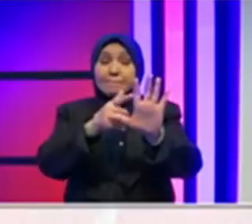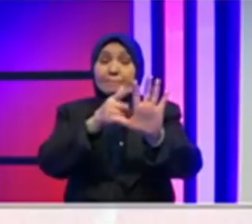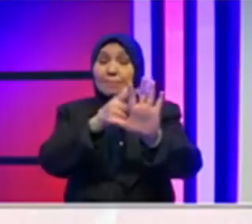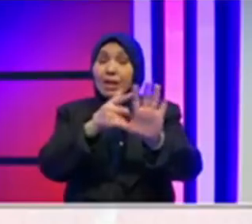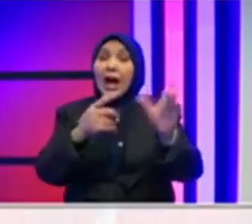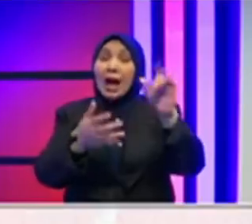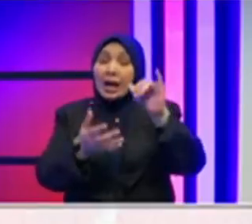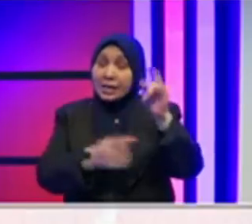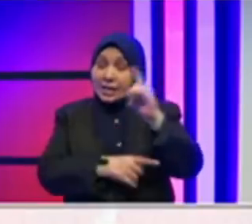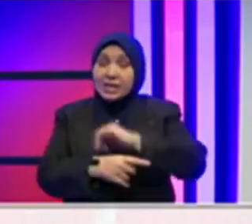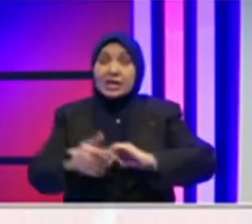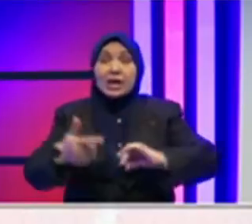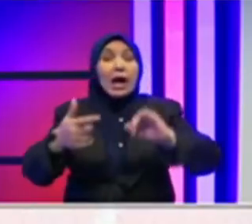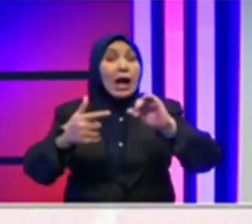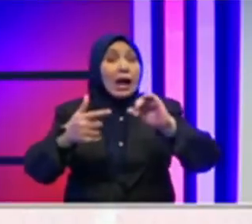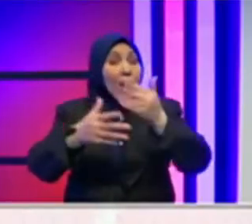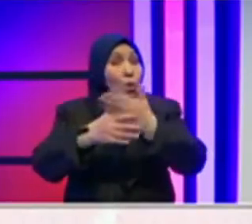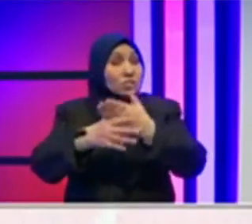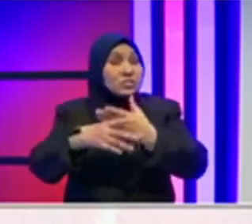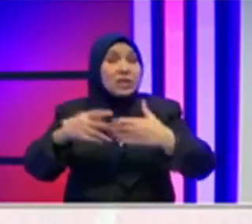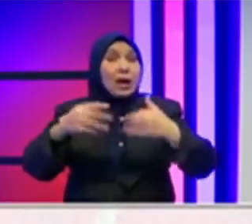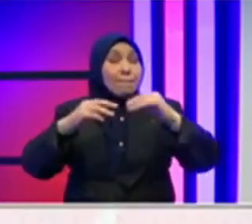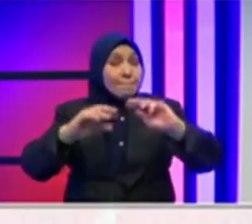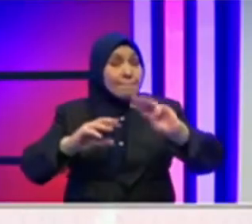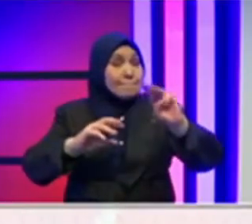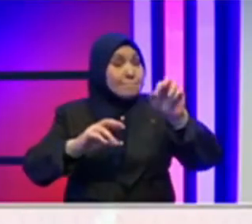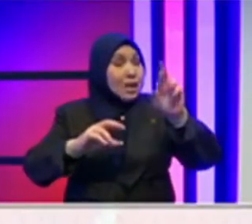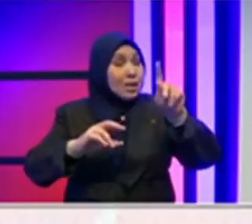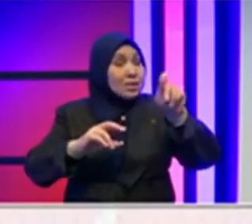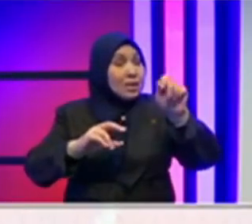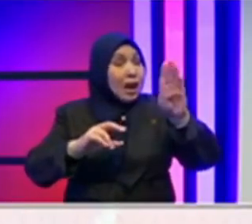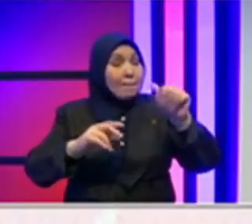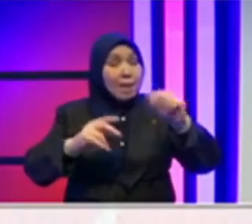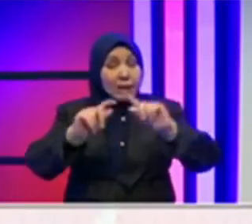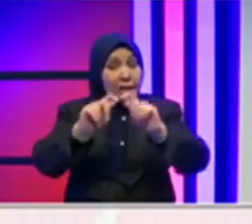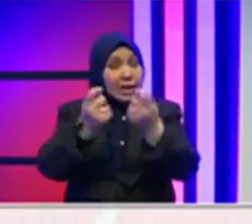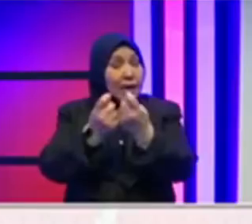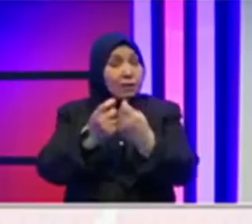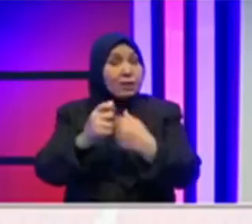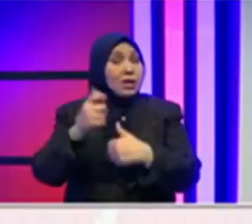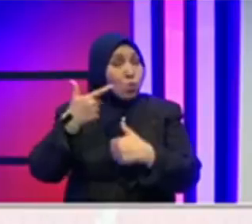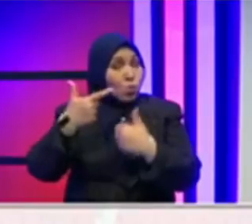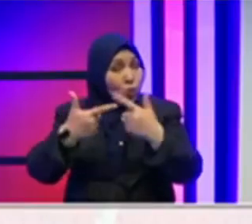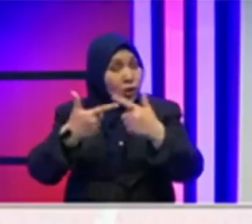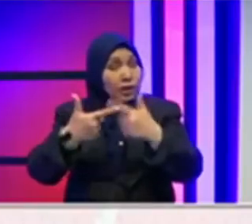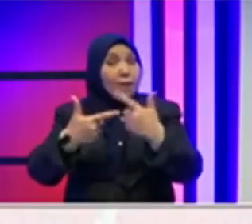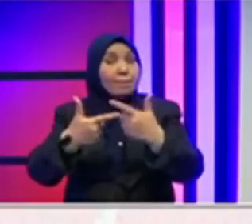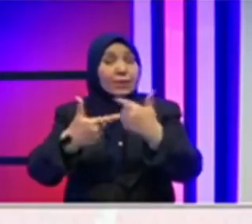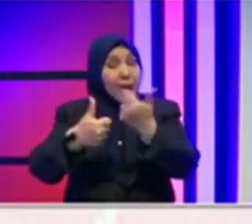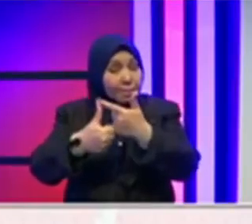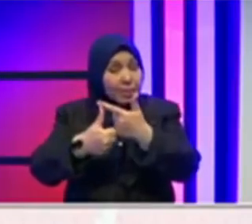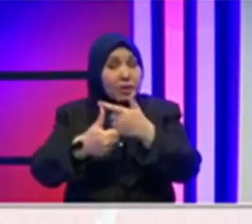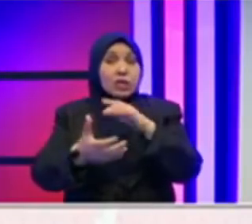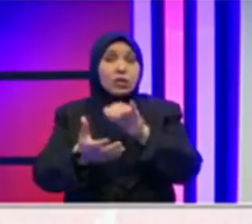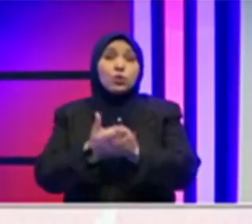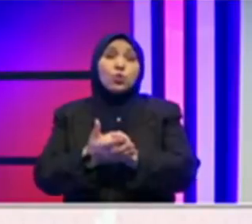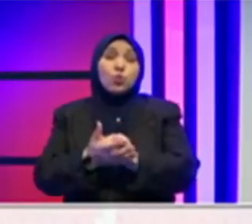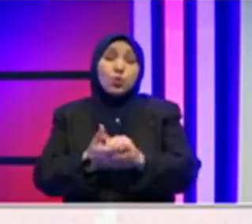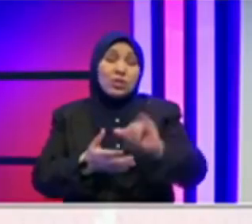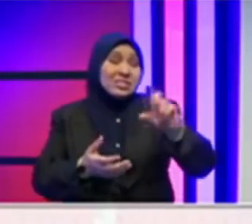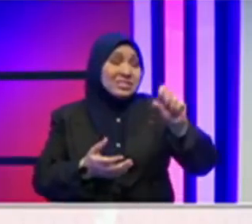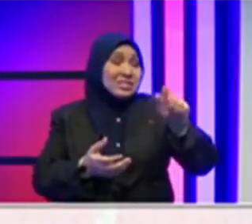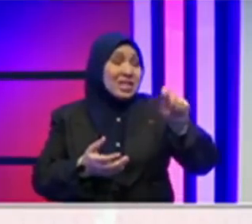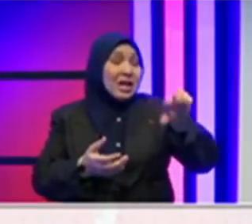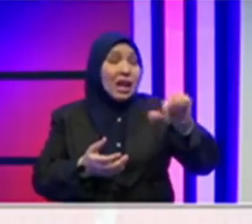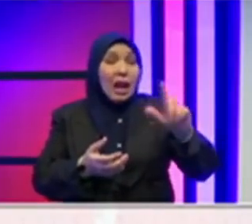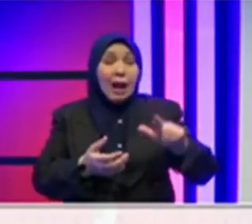ini kita nak kongsi martabat yang kedua, ataupun martabat yang pertama, iaitu huruf isti'la yang